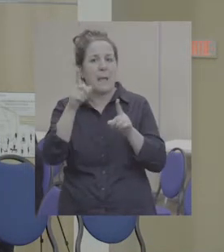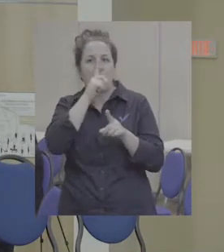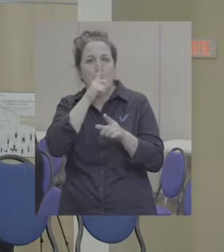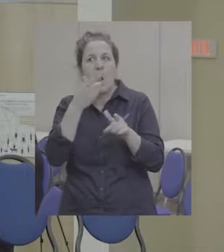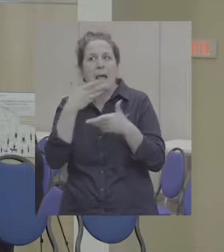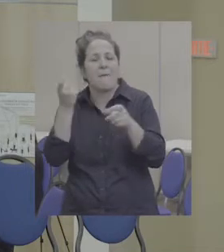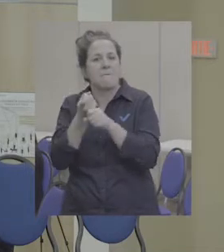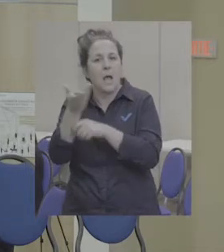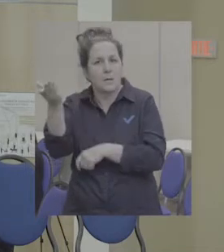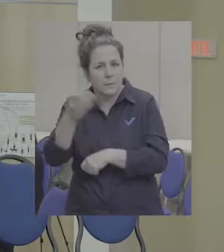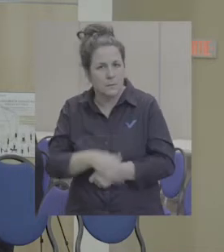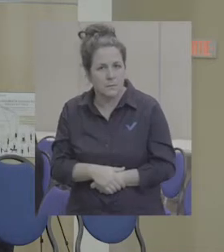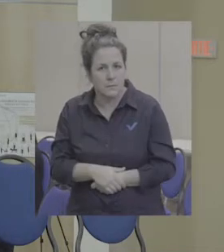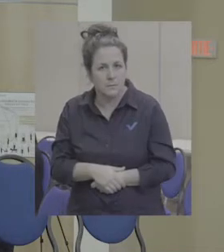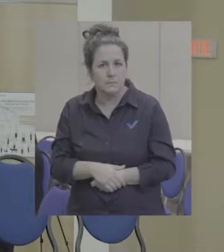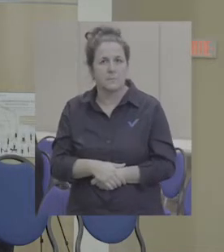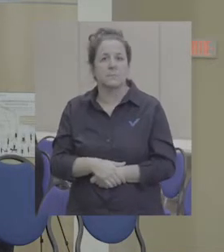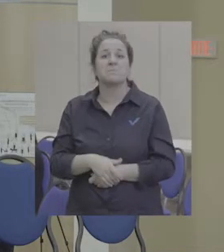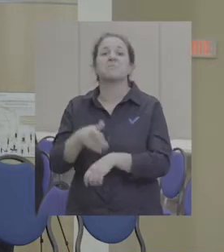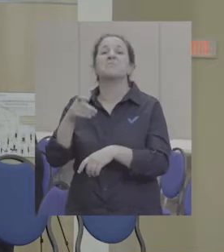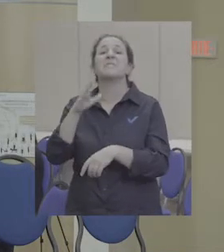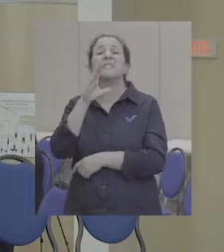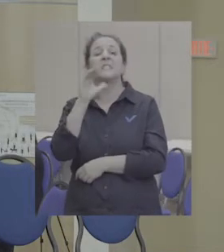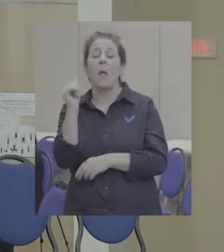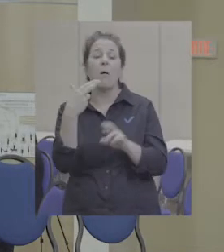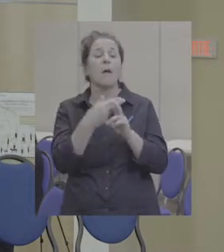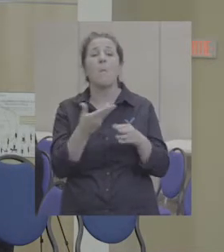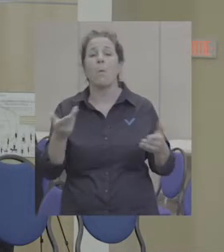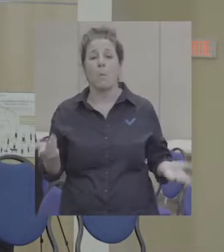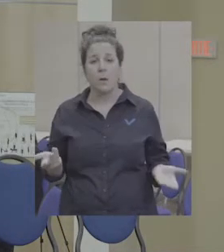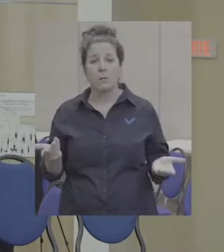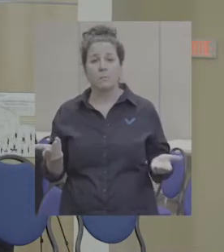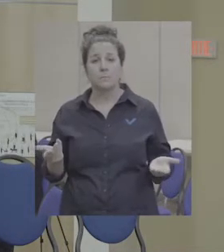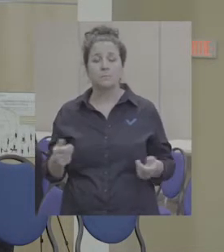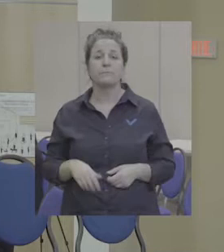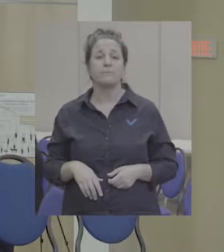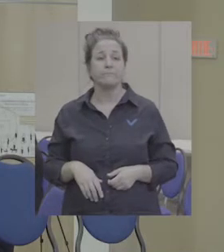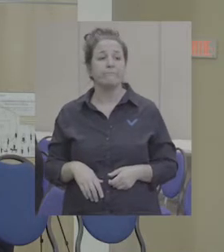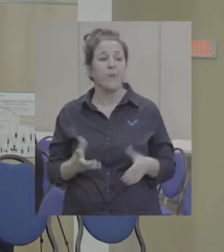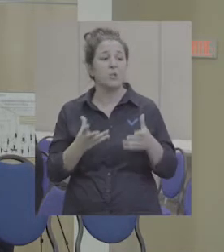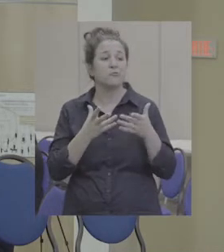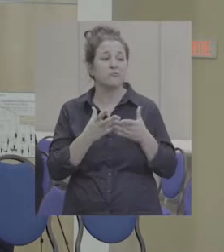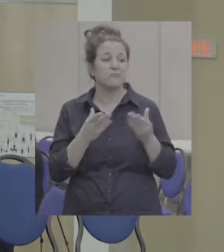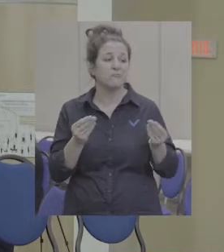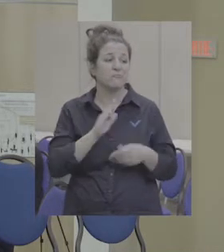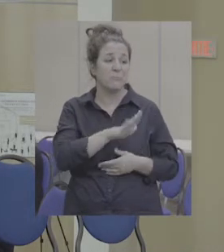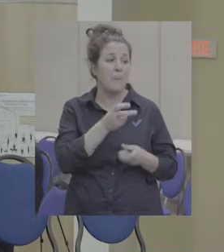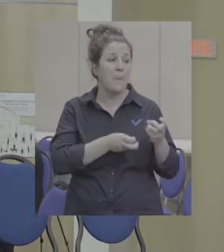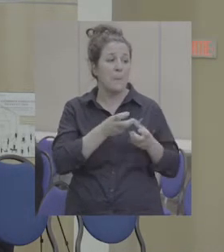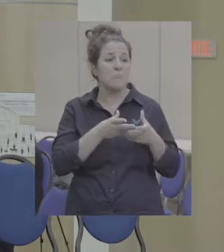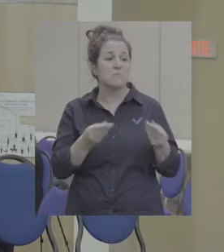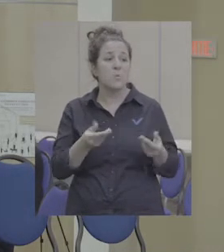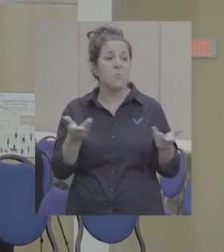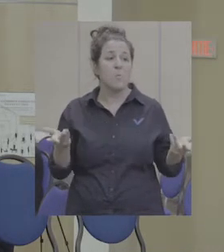faire. Il nous dit simplement que la solution à notre problème, c'est